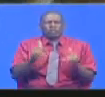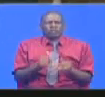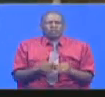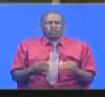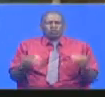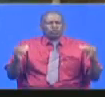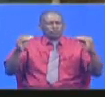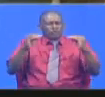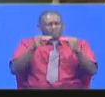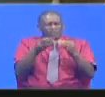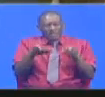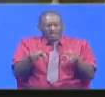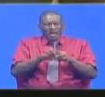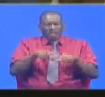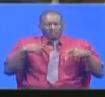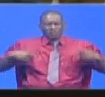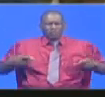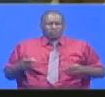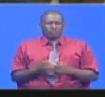as a people